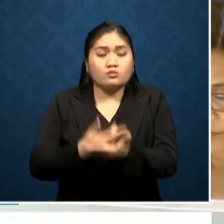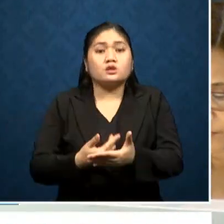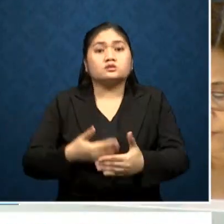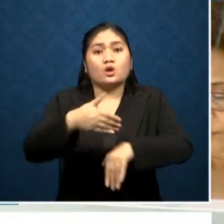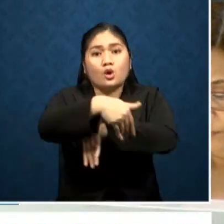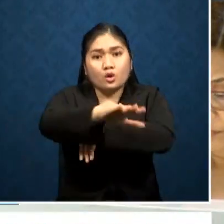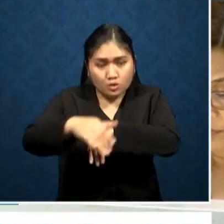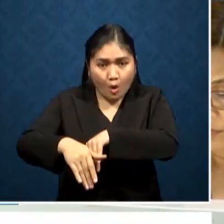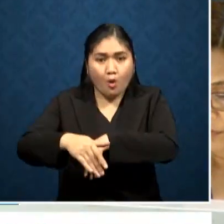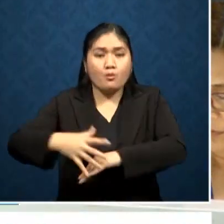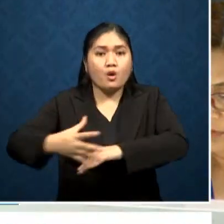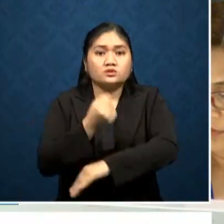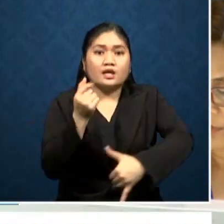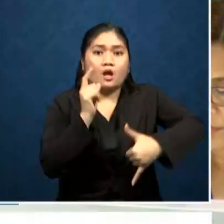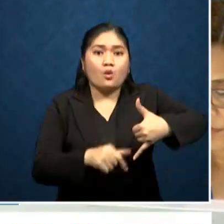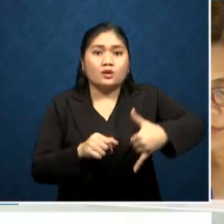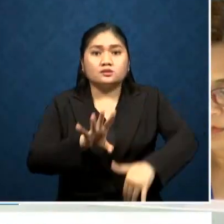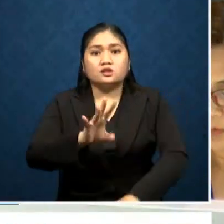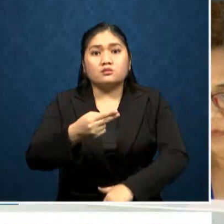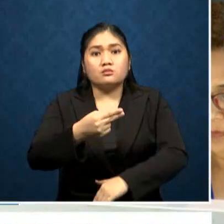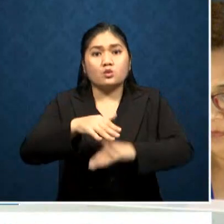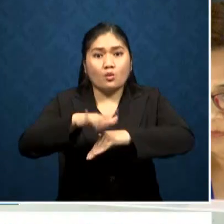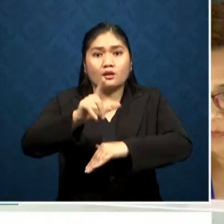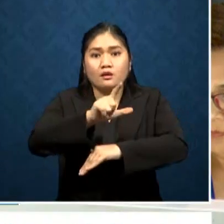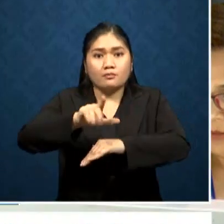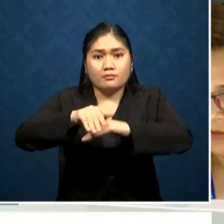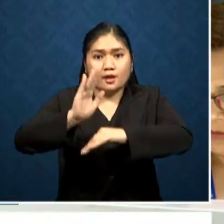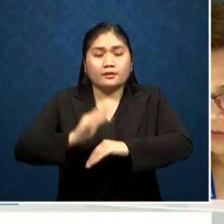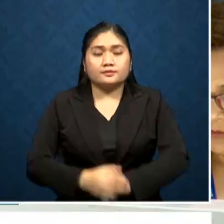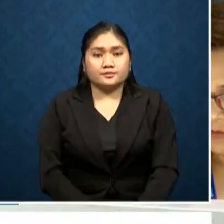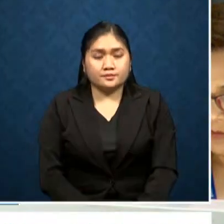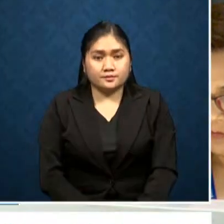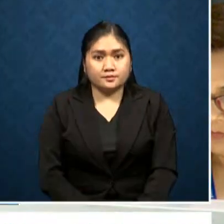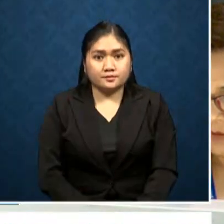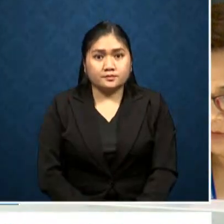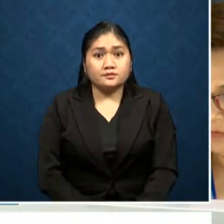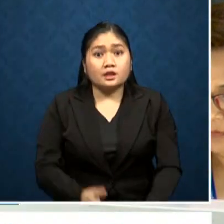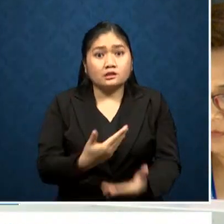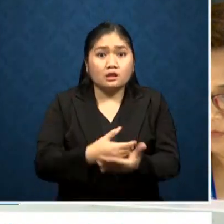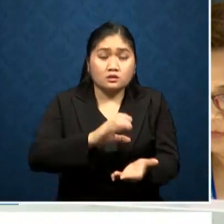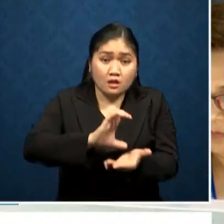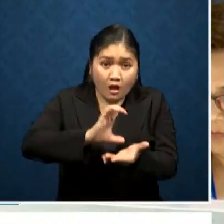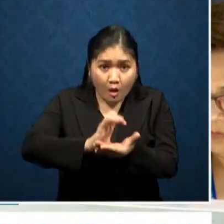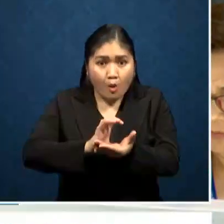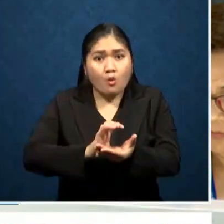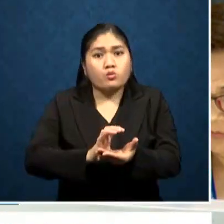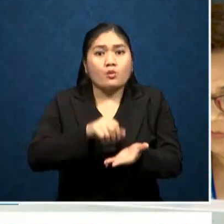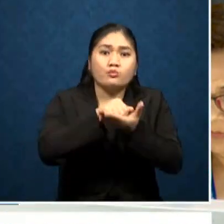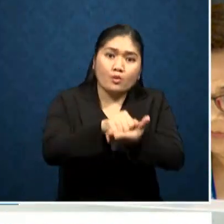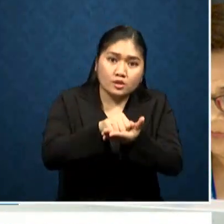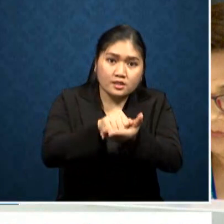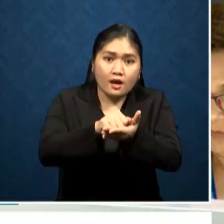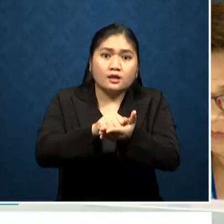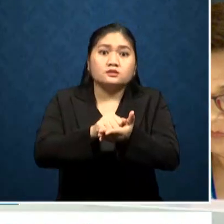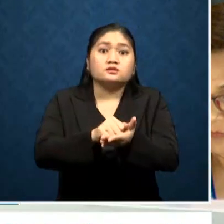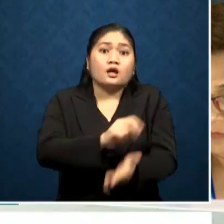4597.37 ล้านบาทนอกจากงบประมาณเพื่อใช้เป็ค่าบริการทางกแ